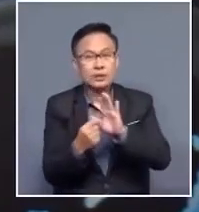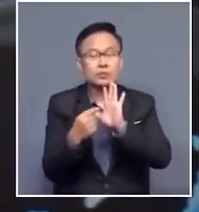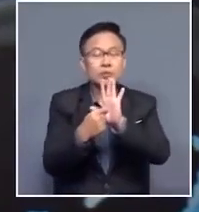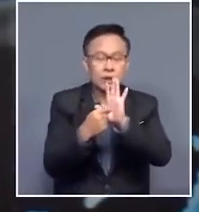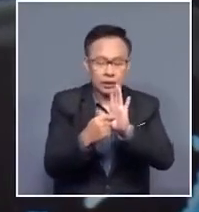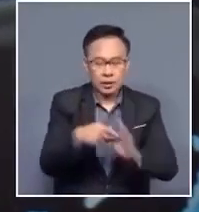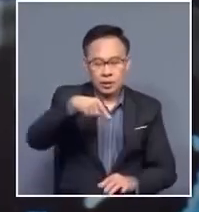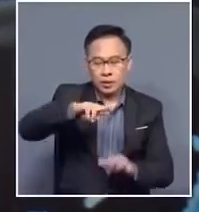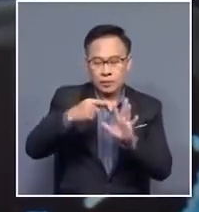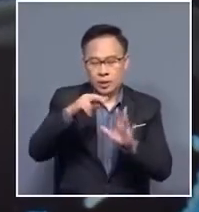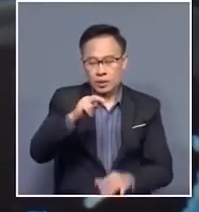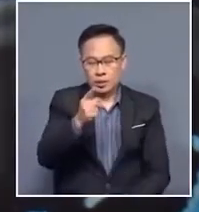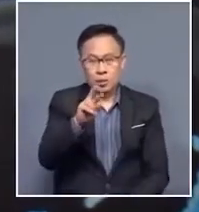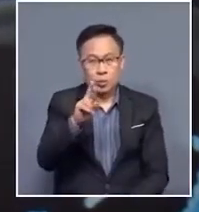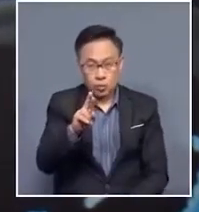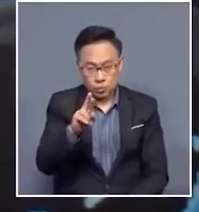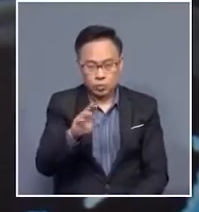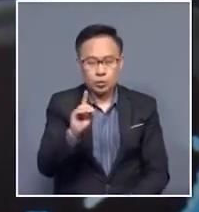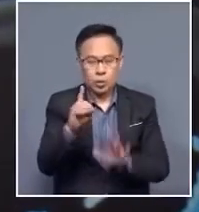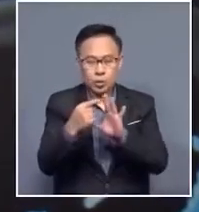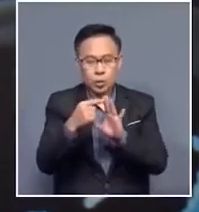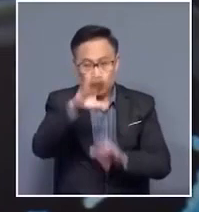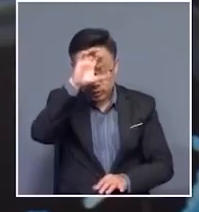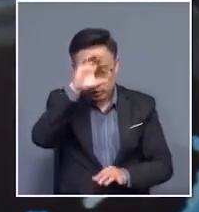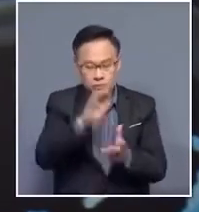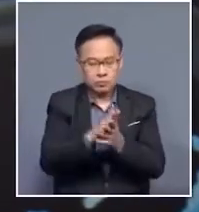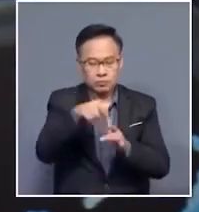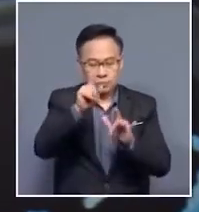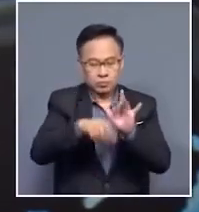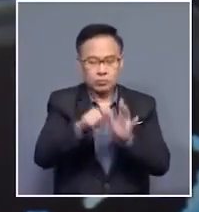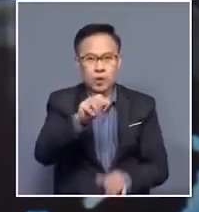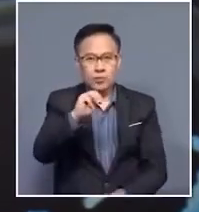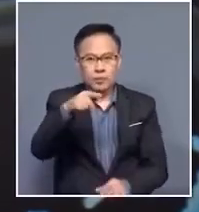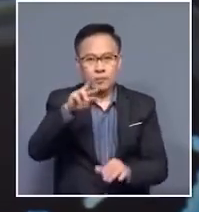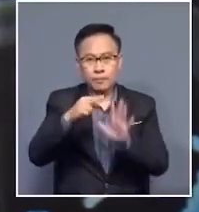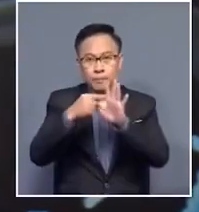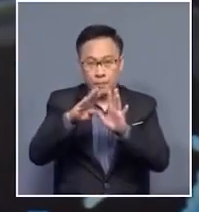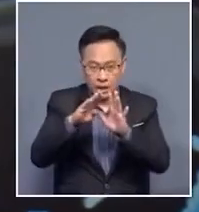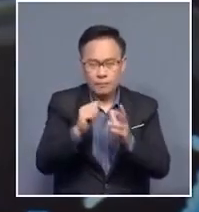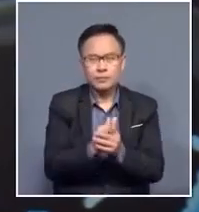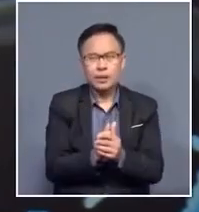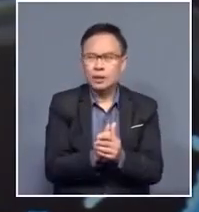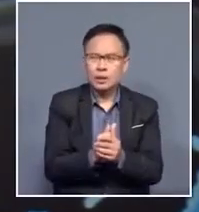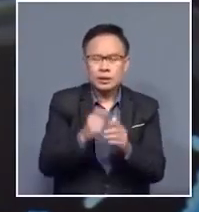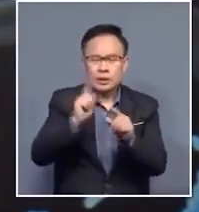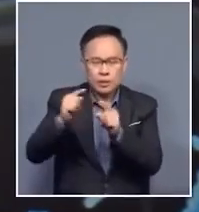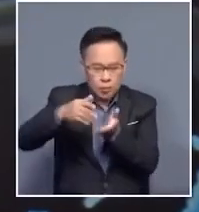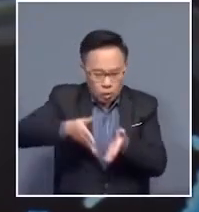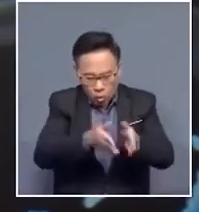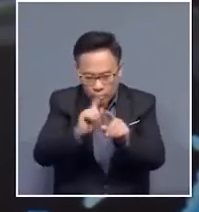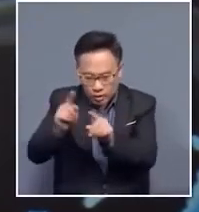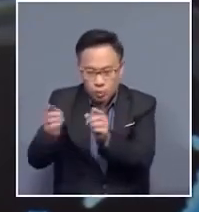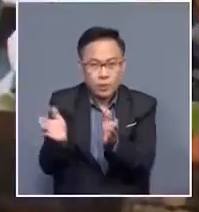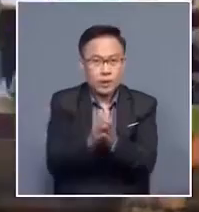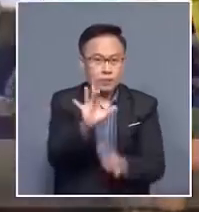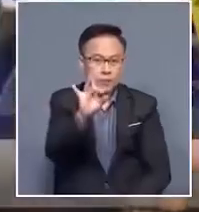ขตดุสิตป้อมปราบเนี่ยรวม8เขตมีคูคลองที่ต้องดูแลเนี่ยประมาณ87คูคลองรวมทั้งบึงน้ำ